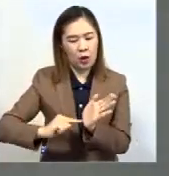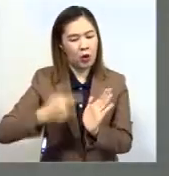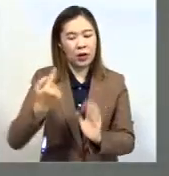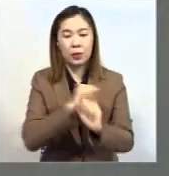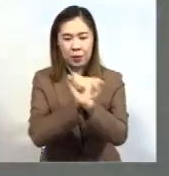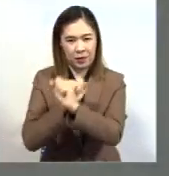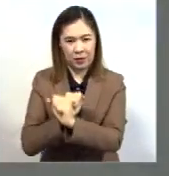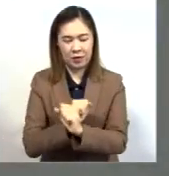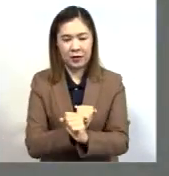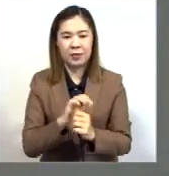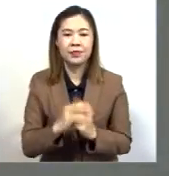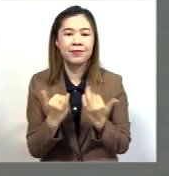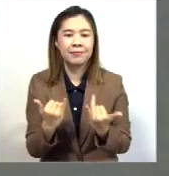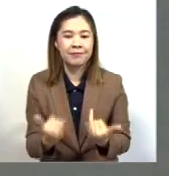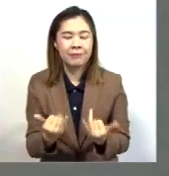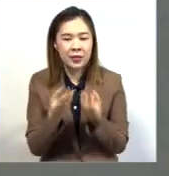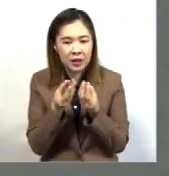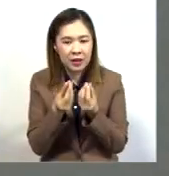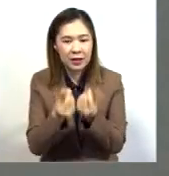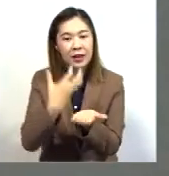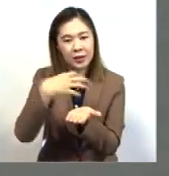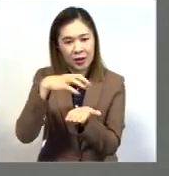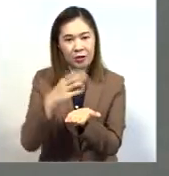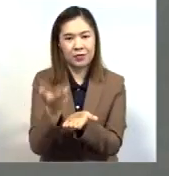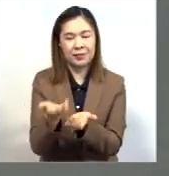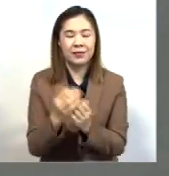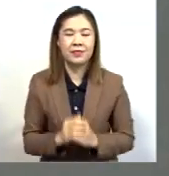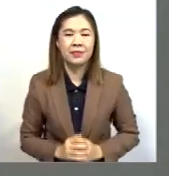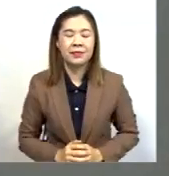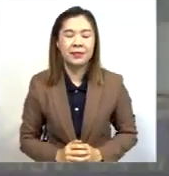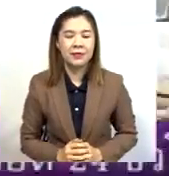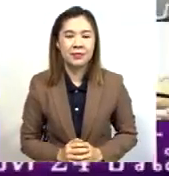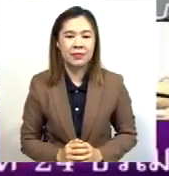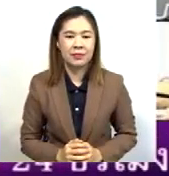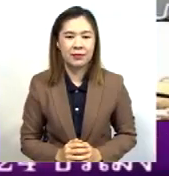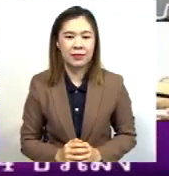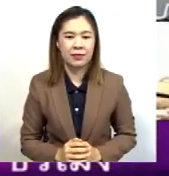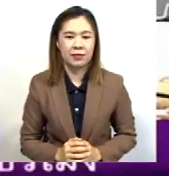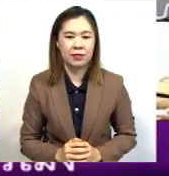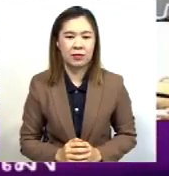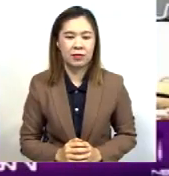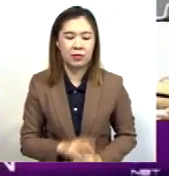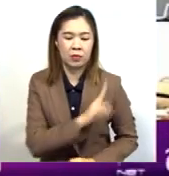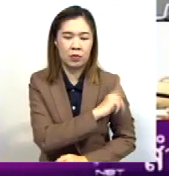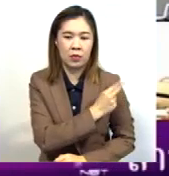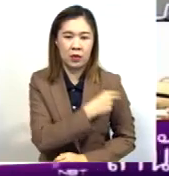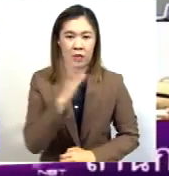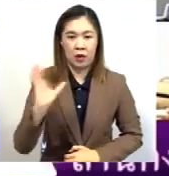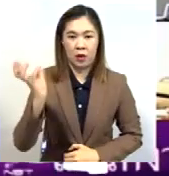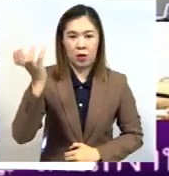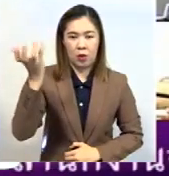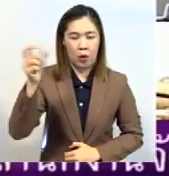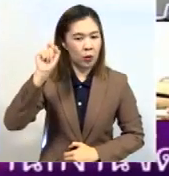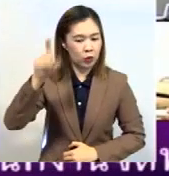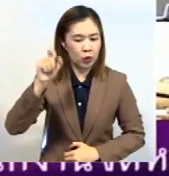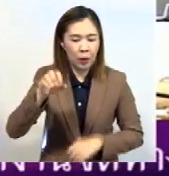ต่ต้นทางฟังประเด็นนี้เพิ่มเติมจากนายแพทย์โสพลกันค่ะ ดังนั้นเมื่อองค์การอนามัยโลกประกาศว่าเป็นภาวะฉุกเฉิน